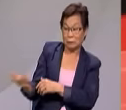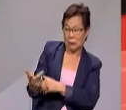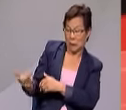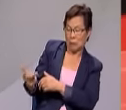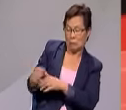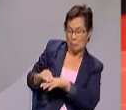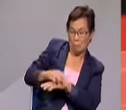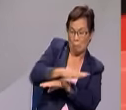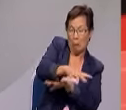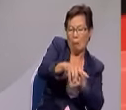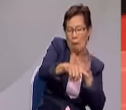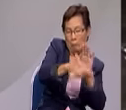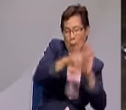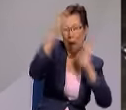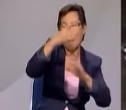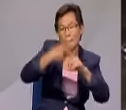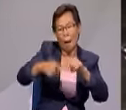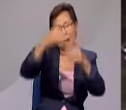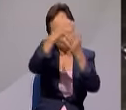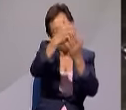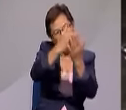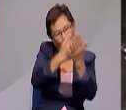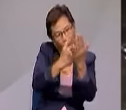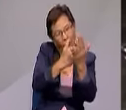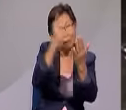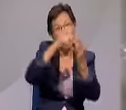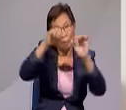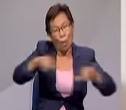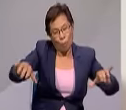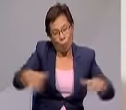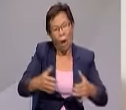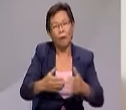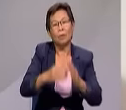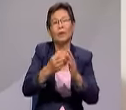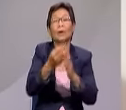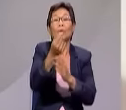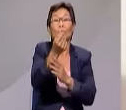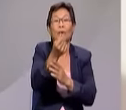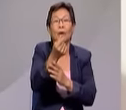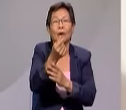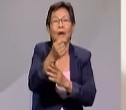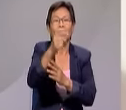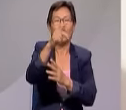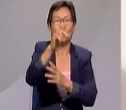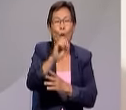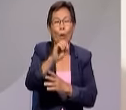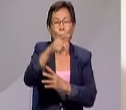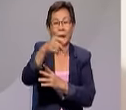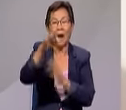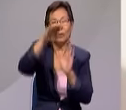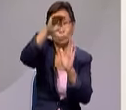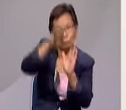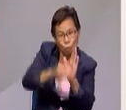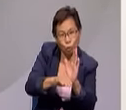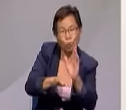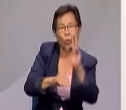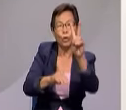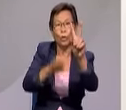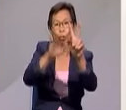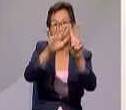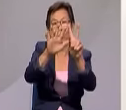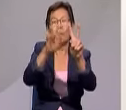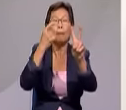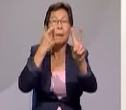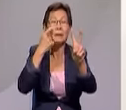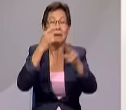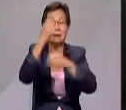terhadap negara. Namun, beberapa langkah boleh diambil kerajaan antaranya menurunkan kadar dasar semalaman OPR sebanyak 25 mata